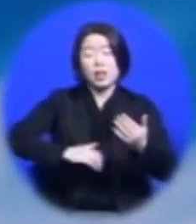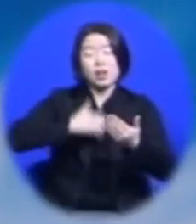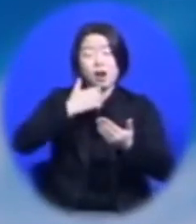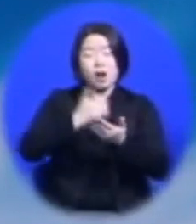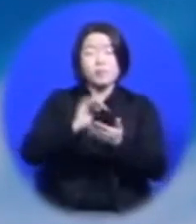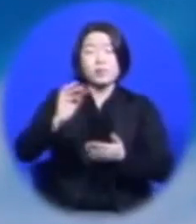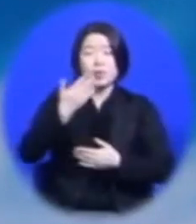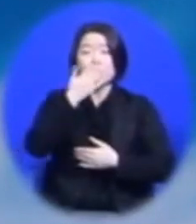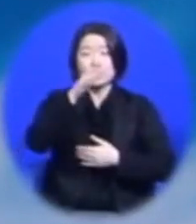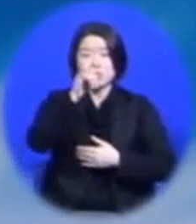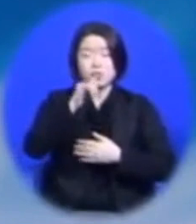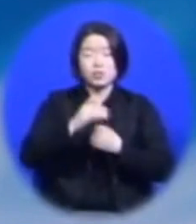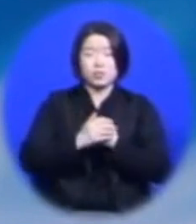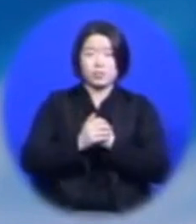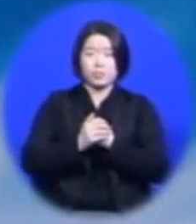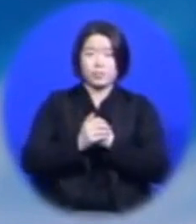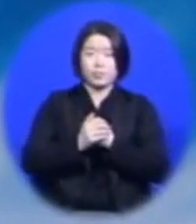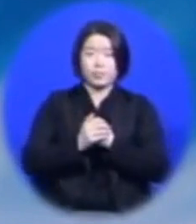수도 있죠.